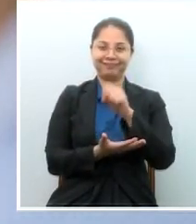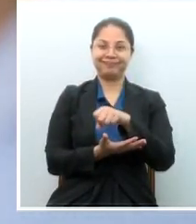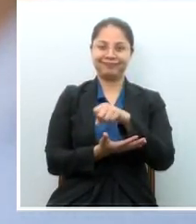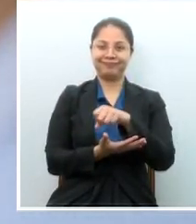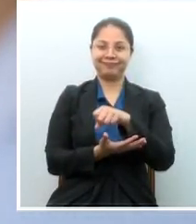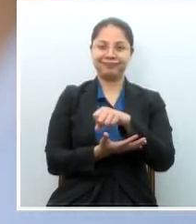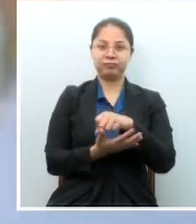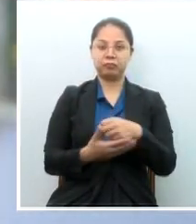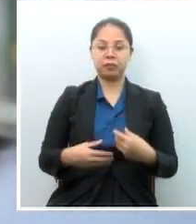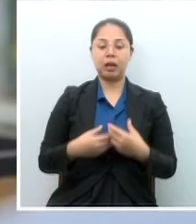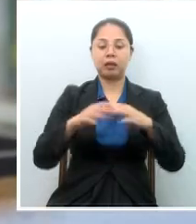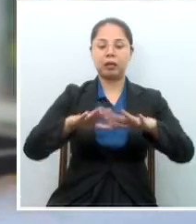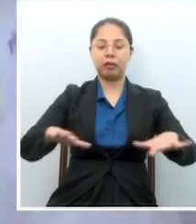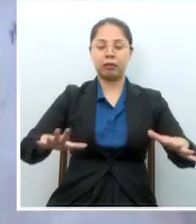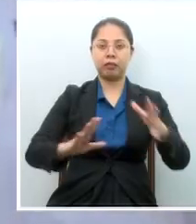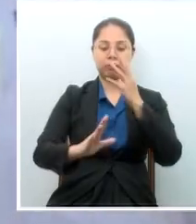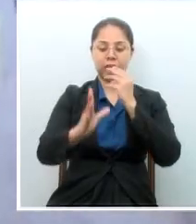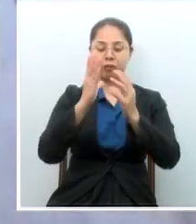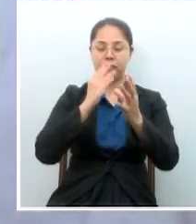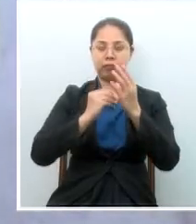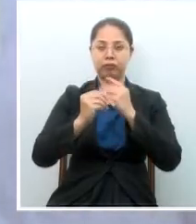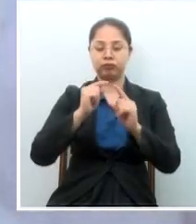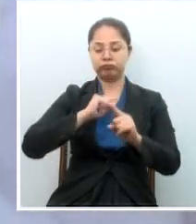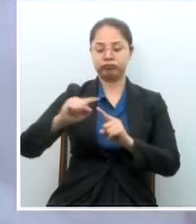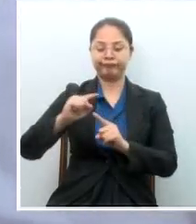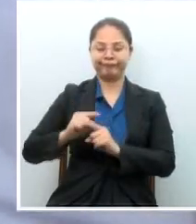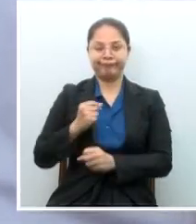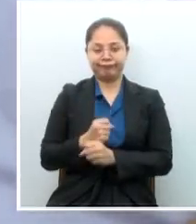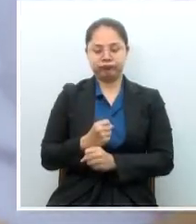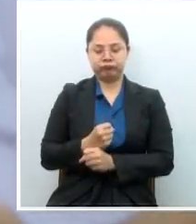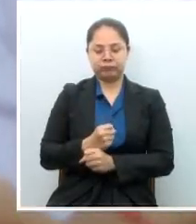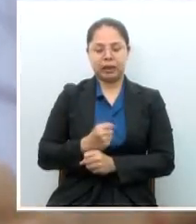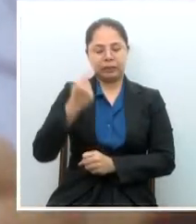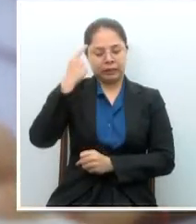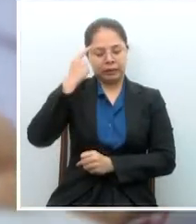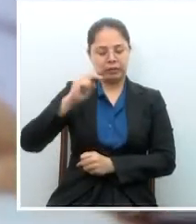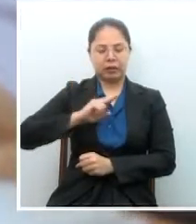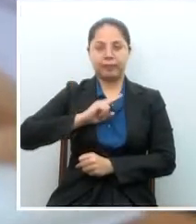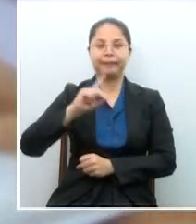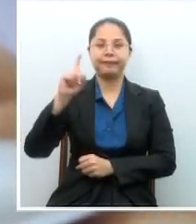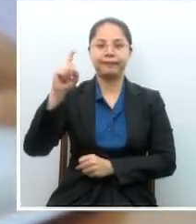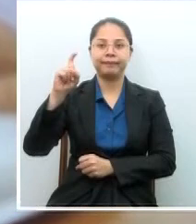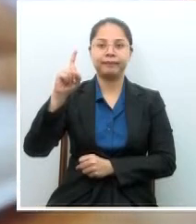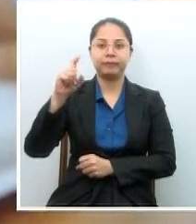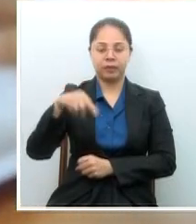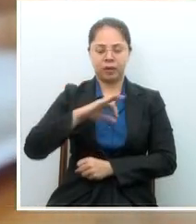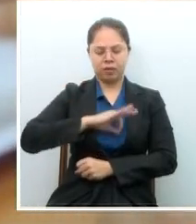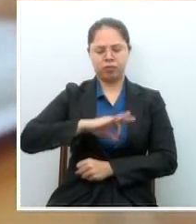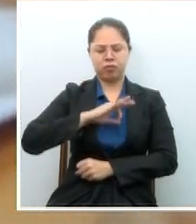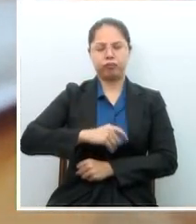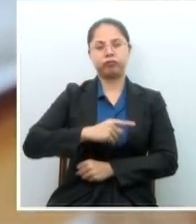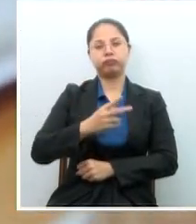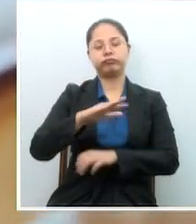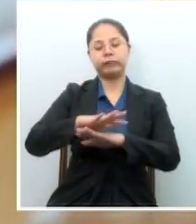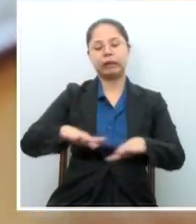ที่ให้นักเรียนเป็นผู้สร้างองค์ความรู้ได้ด้วยตนเองนะคะทำให้เกิดความรู้สึกเบื่อหน่